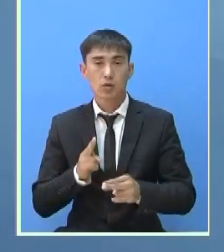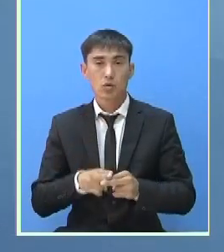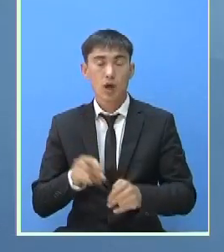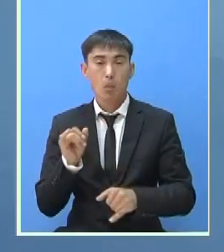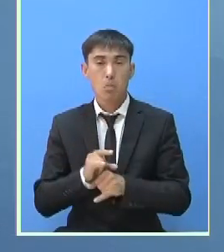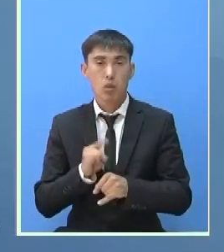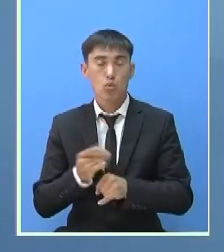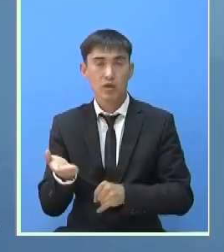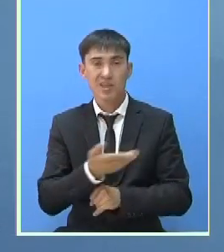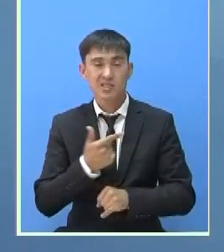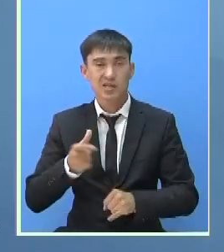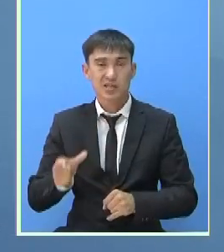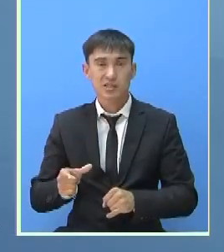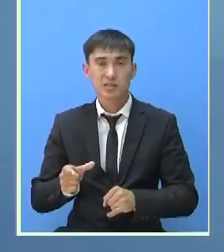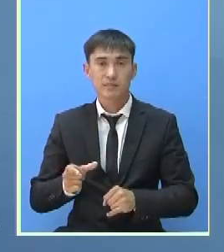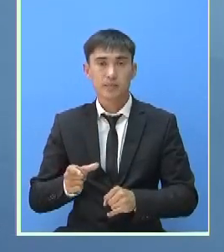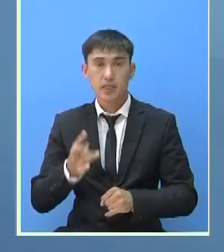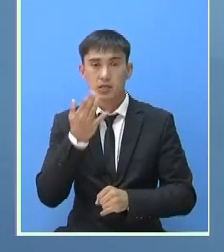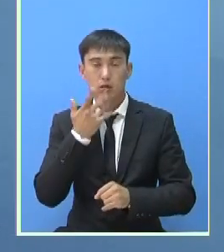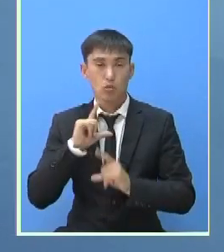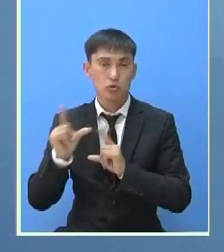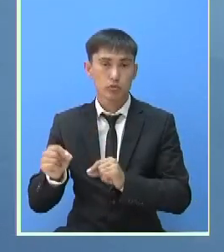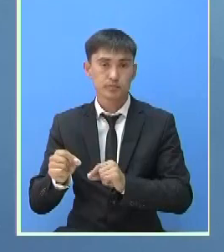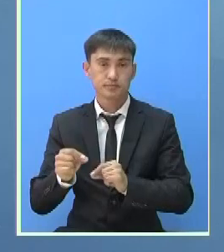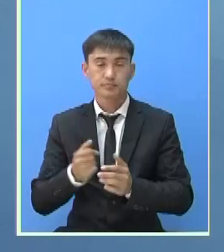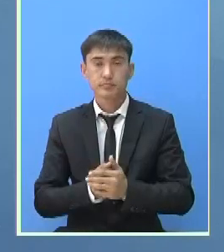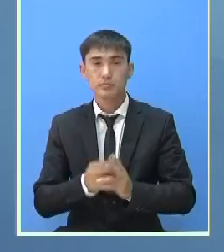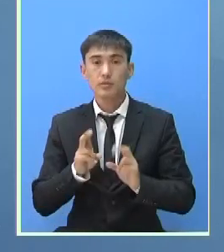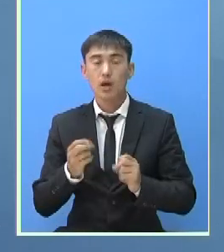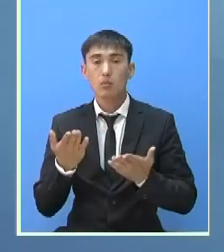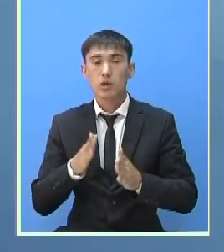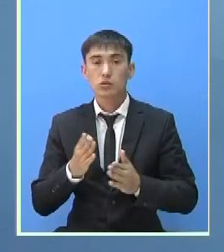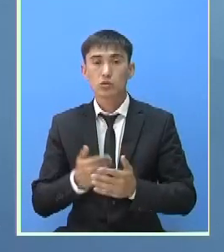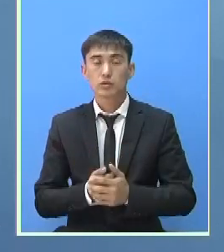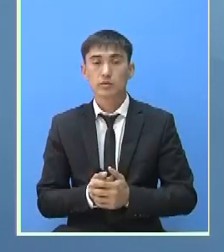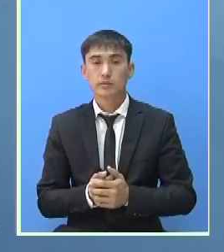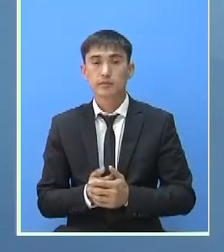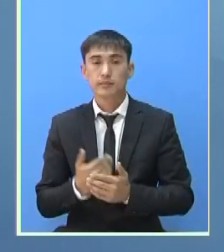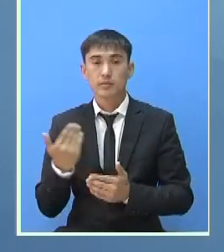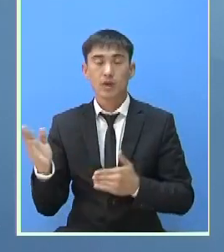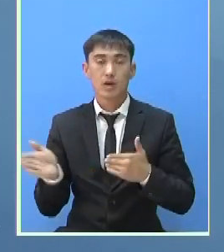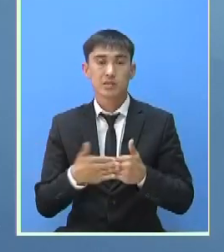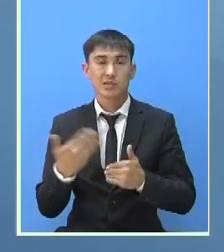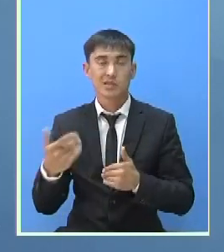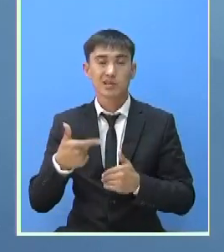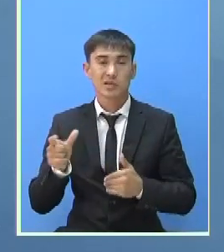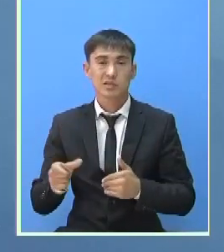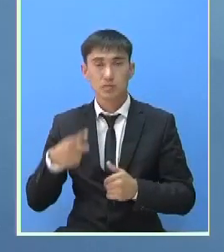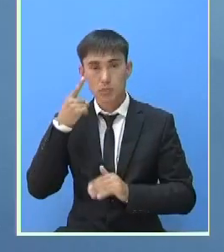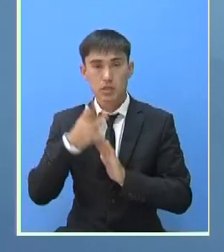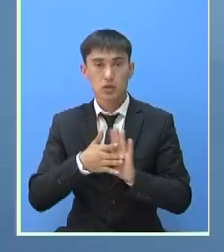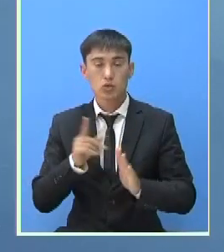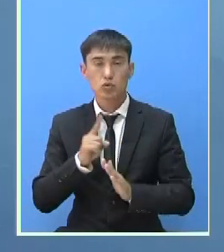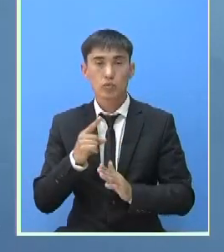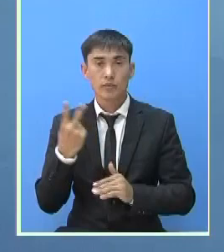обманули наших граждан, находятся за рубежом. Как происходит вот именно наказание этих граждан? Понятно, что